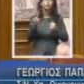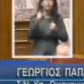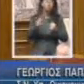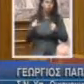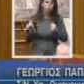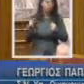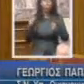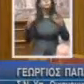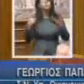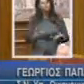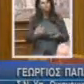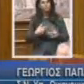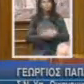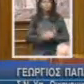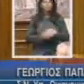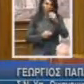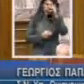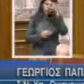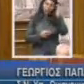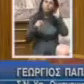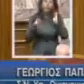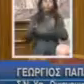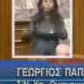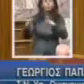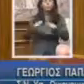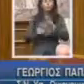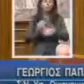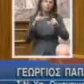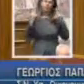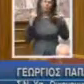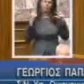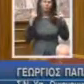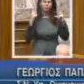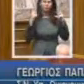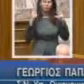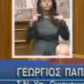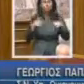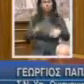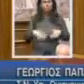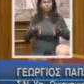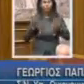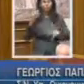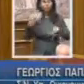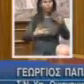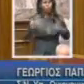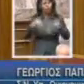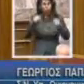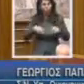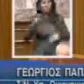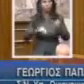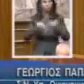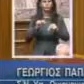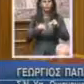ένα χρέος κεντρικής κυβέρνησης 300 δις. Αυτό είναι που μας κληροδότησε η Νέα Δημοκρατία. Ξεκινάμε και στον προϋπολογισμό που ψηφίζουμε